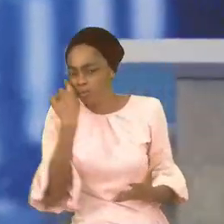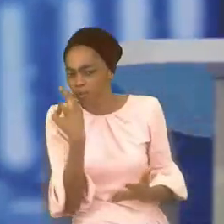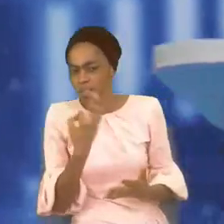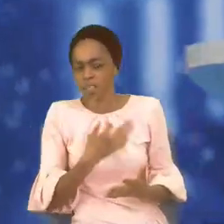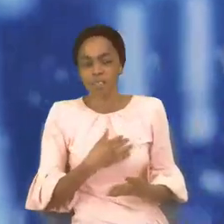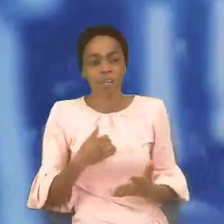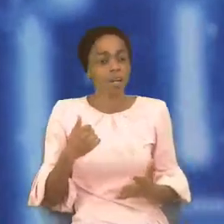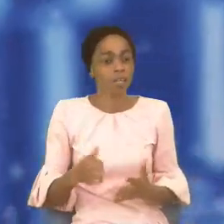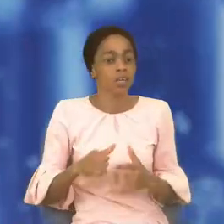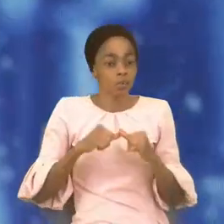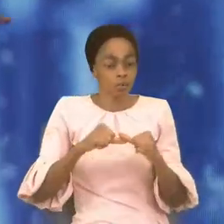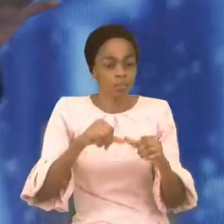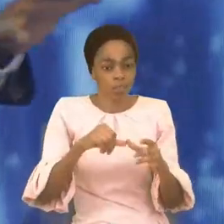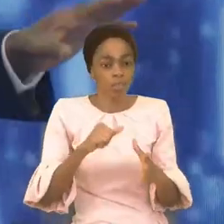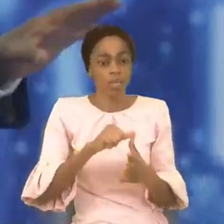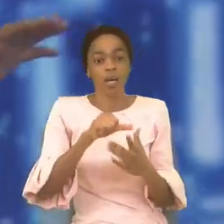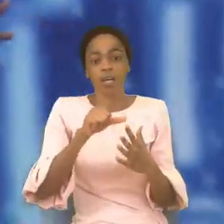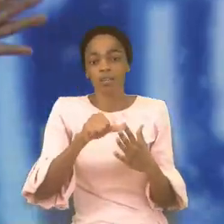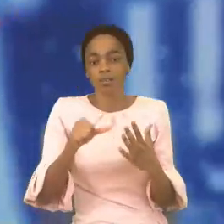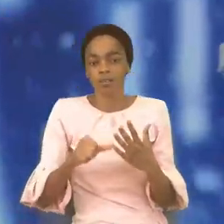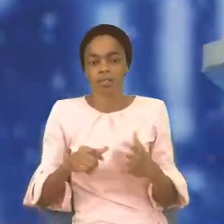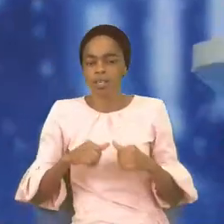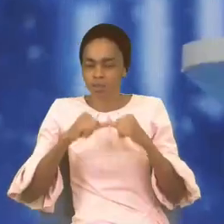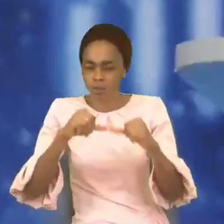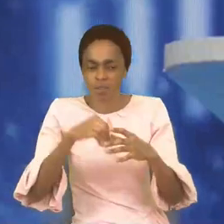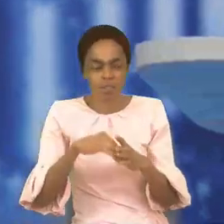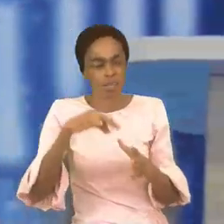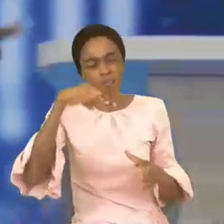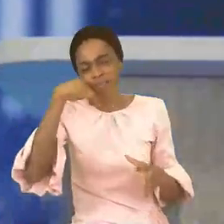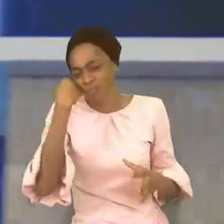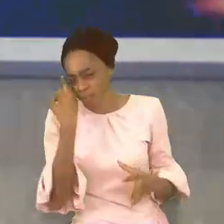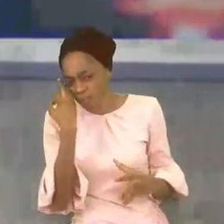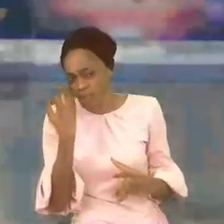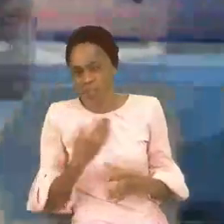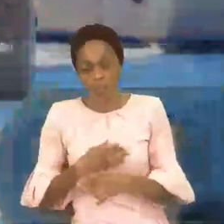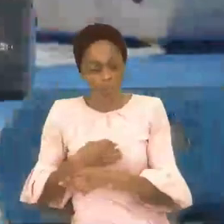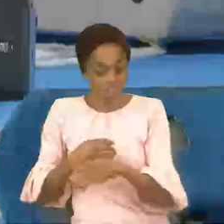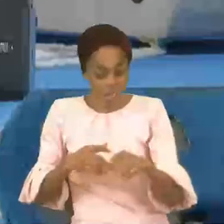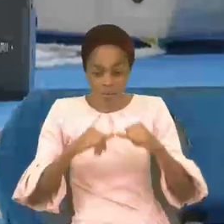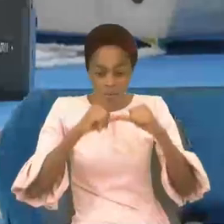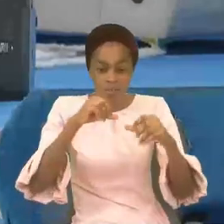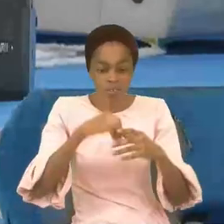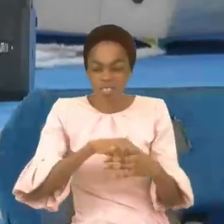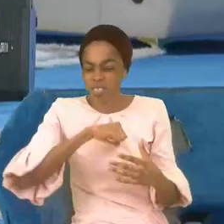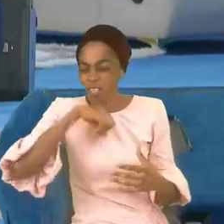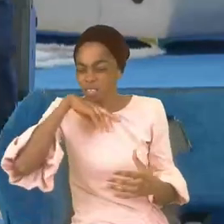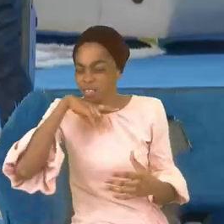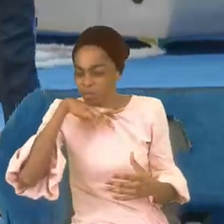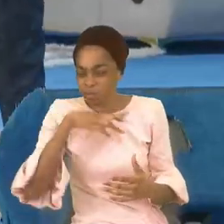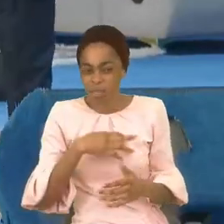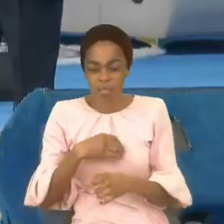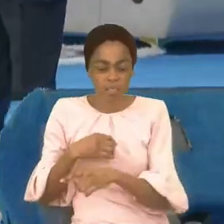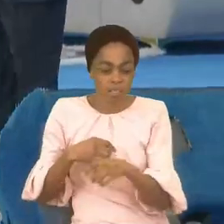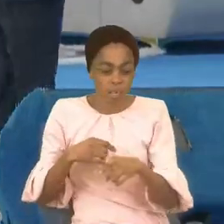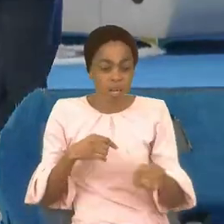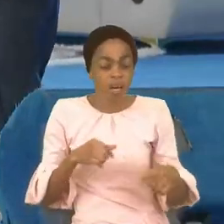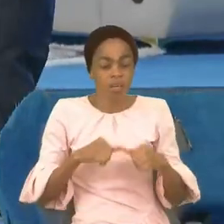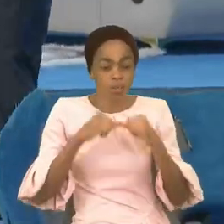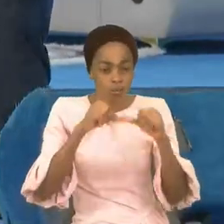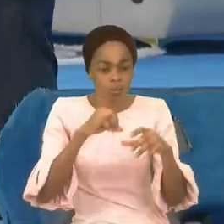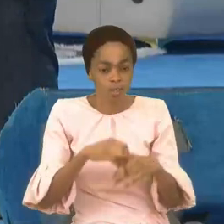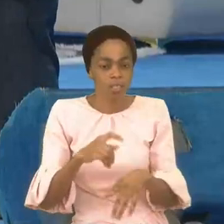dans leur adultère, ils continuent dans leur fornication, ils continuent dans leur souillure, ils continuent dans leur